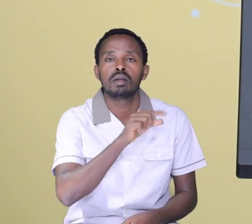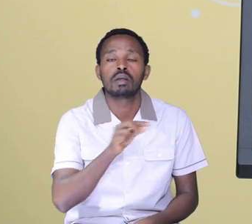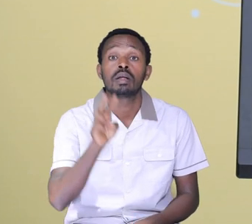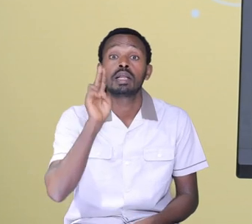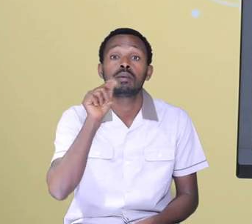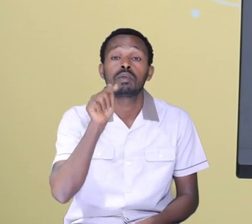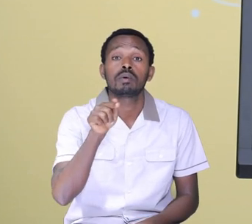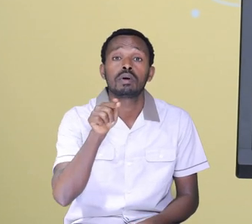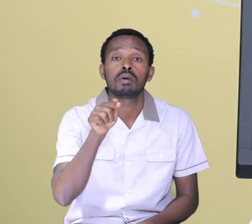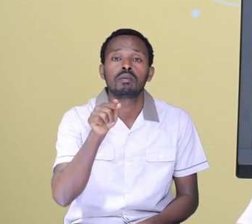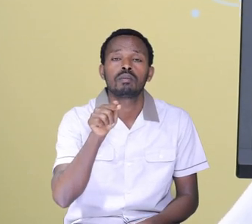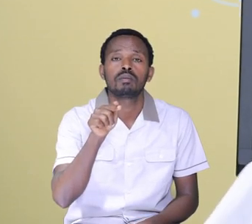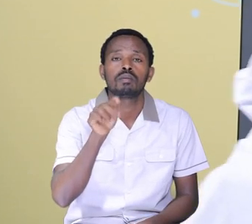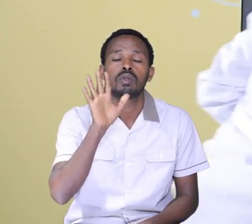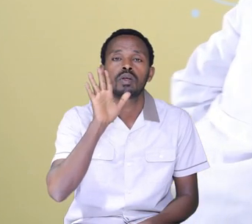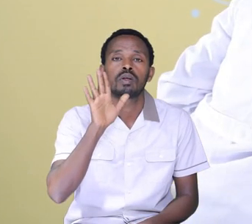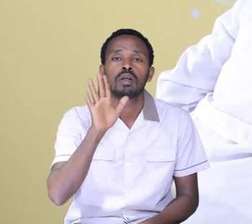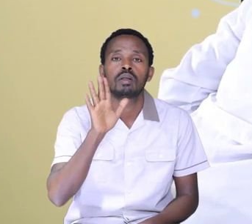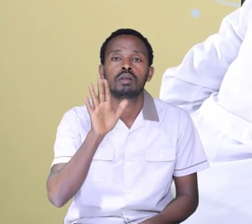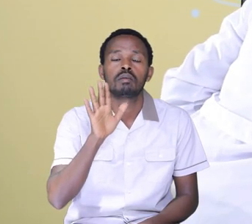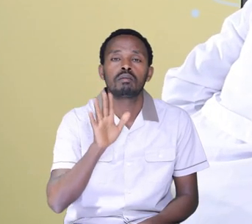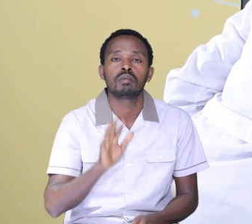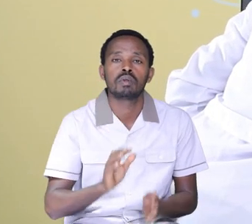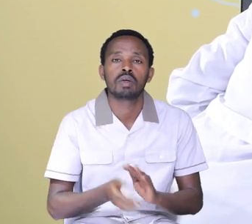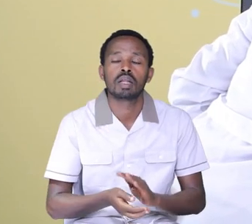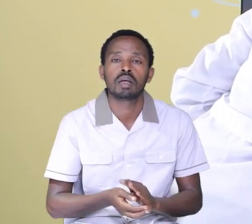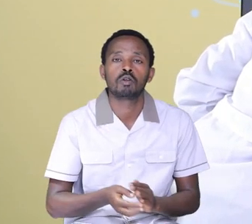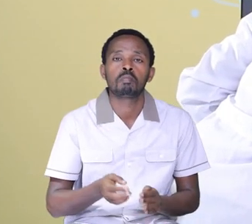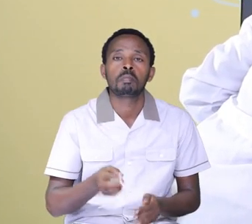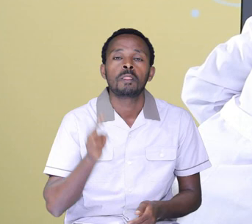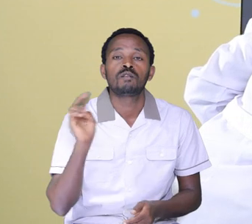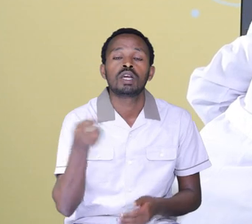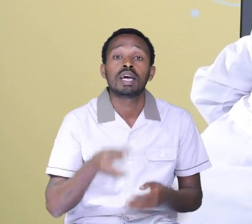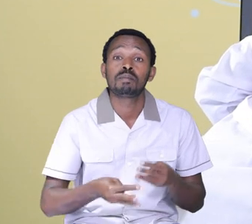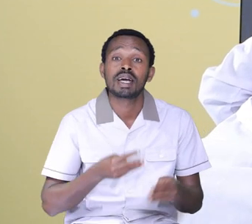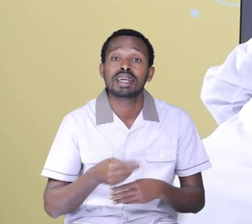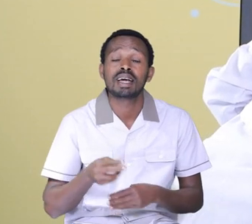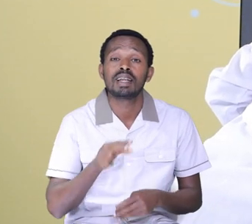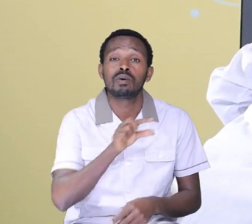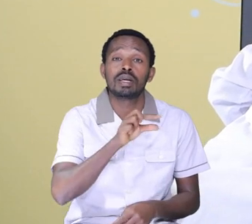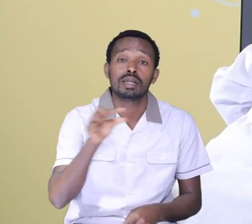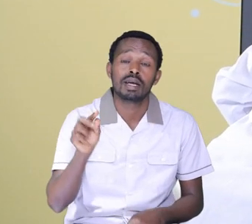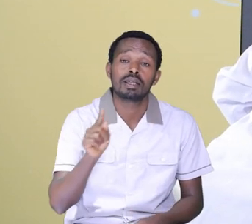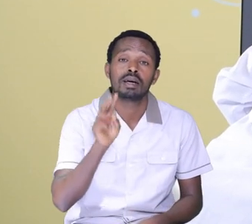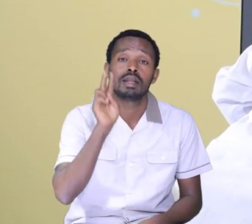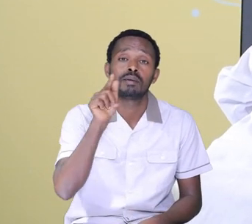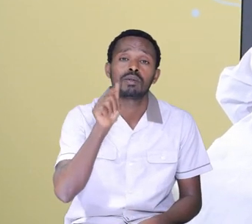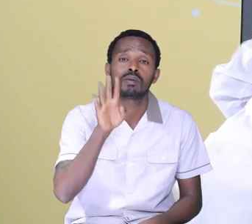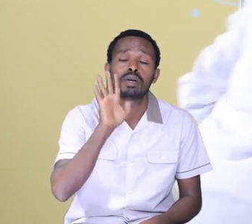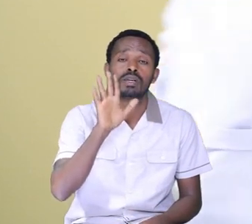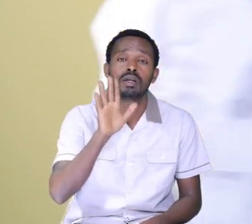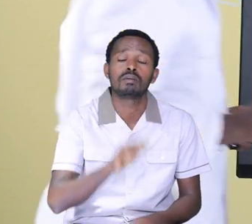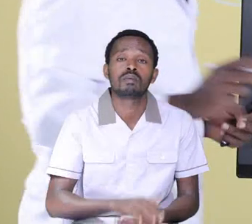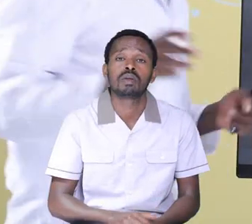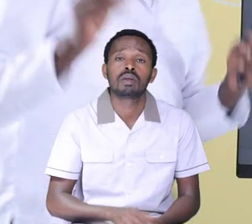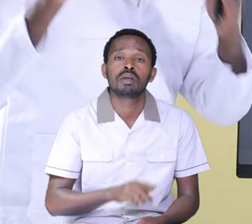lamatuka shantat yechu faida makanikala walikita taa lamatuka shan